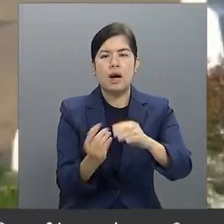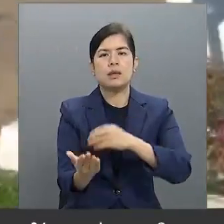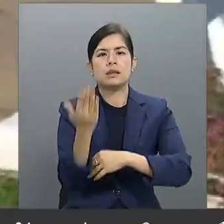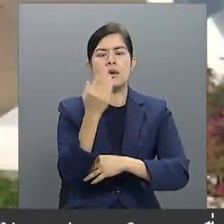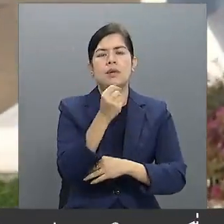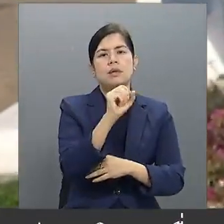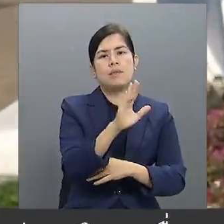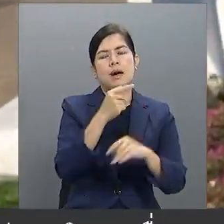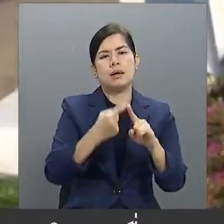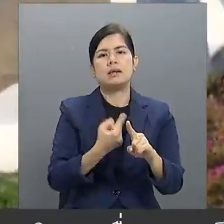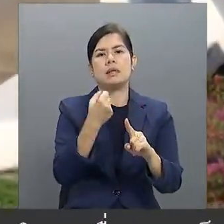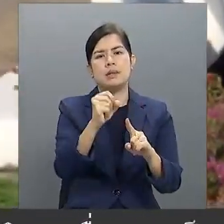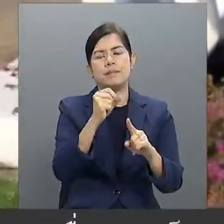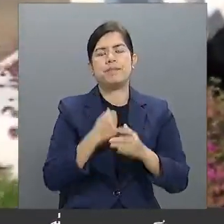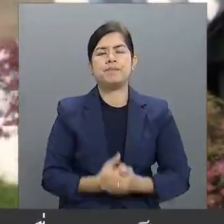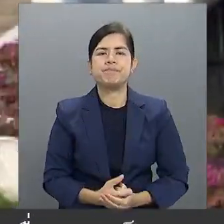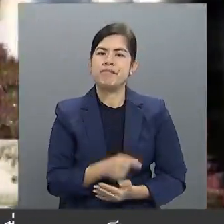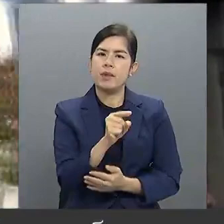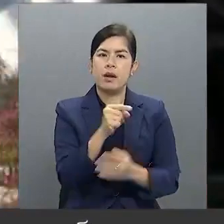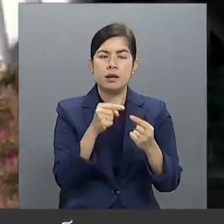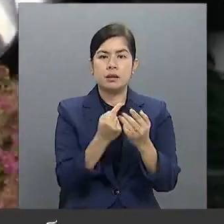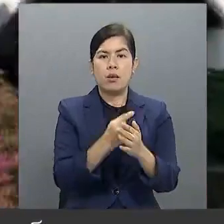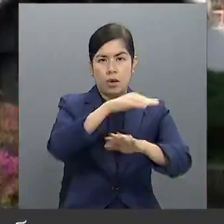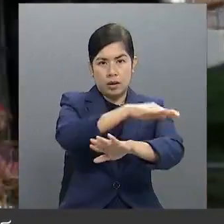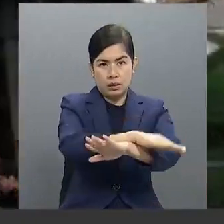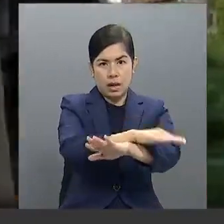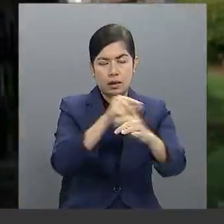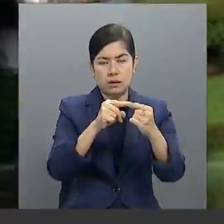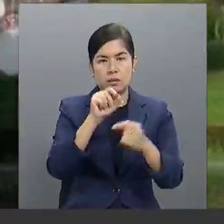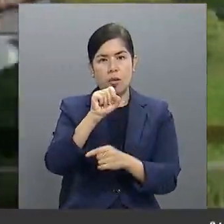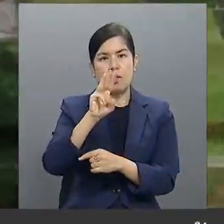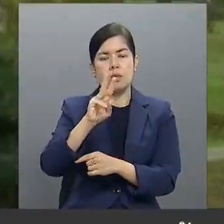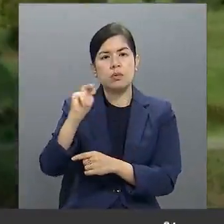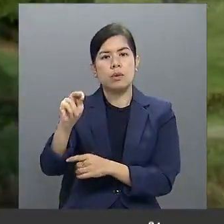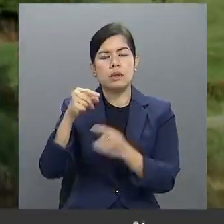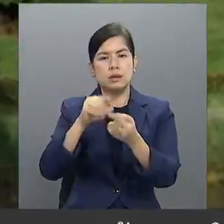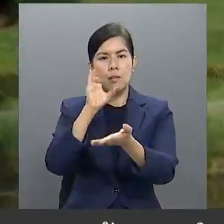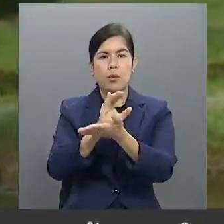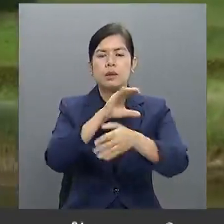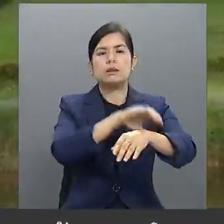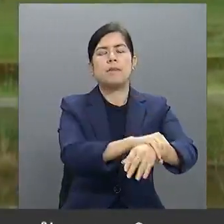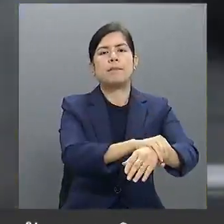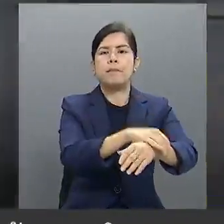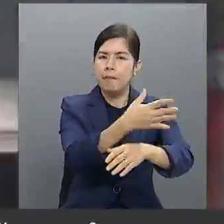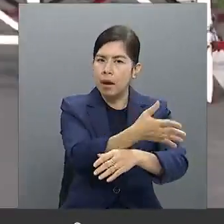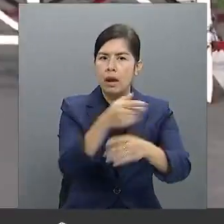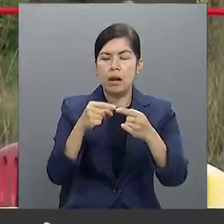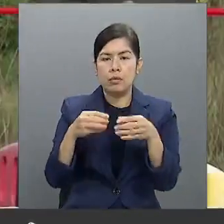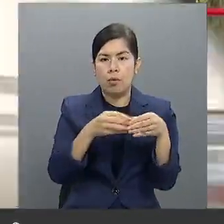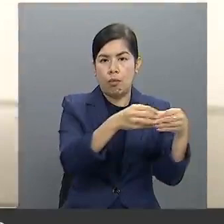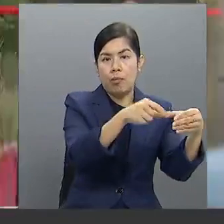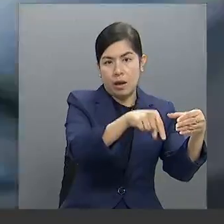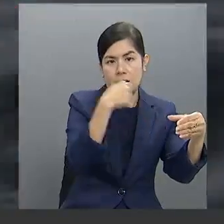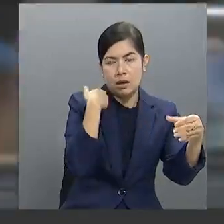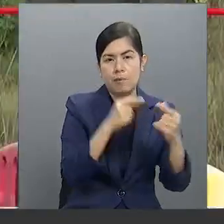2560 3ระเวนแยกสวนมิสกวันที่ตำรวจจับกุมตัวและก็คาดว่าจะนำตัวมาฝากขังที่